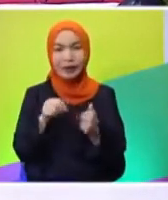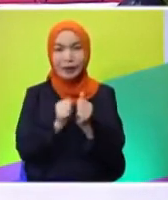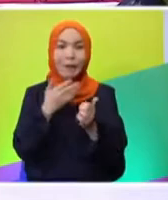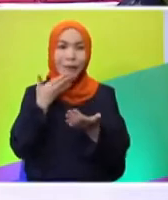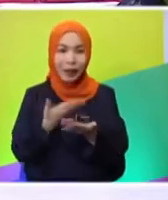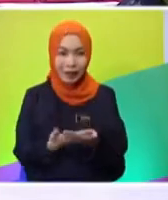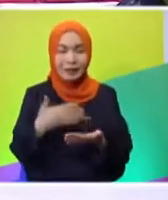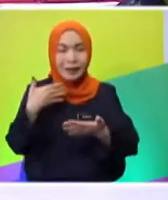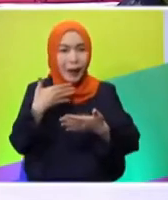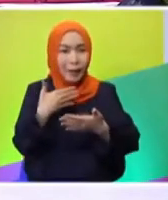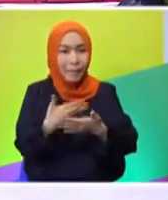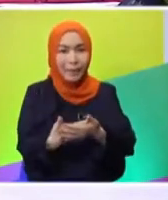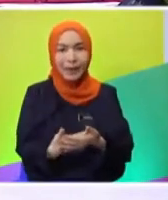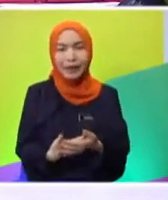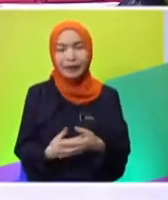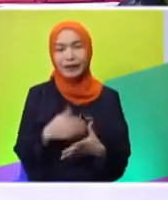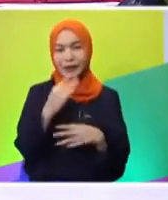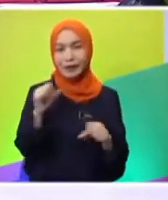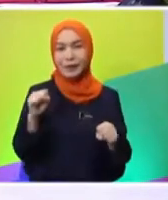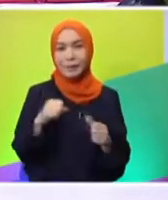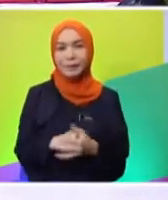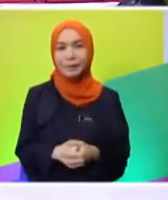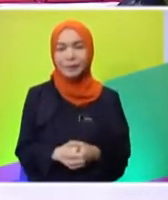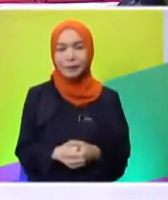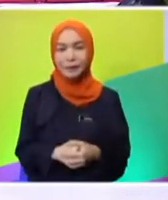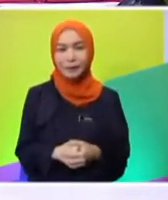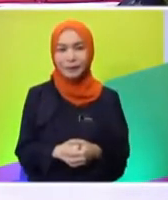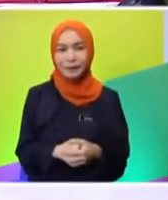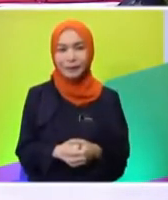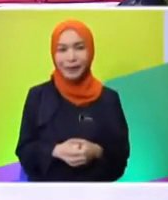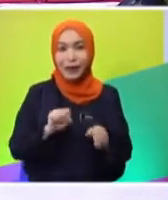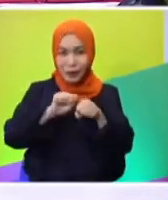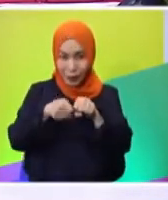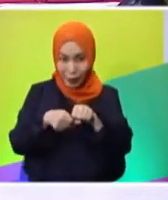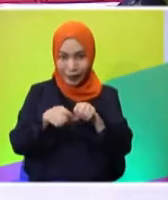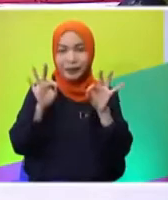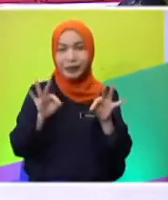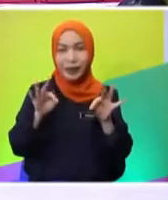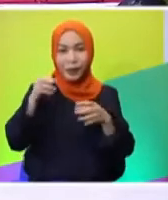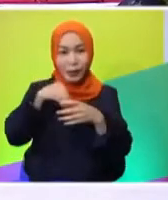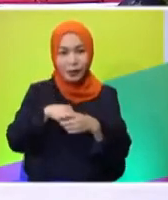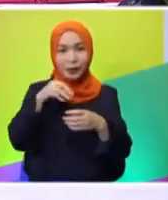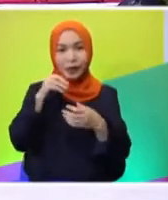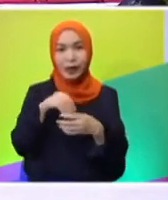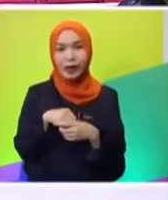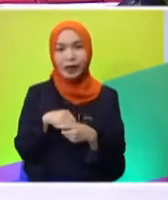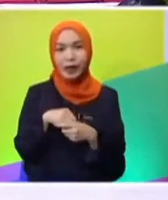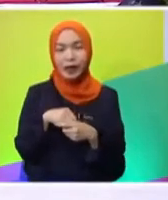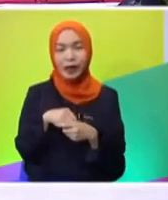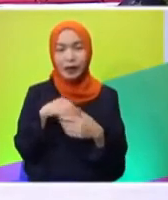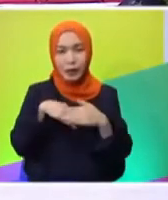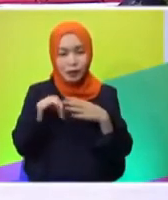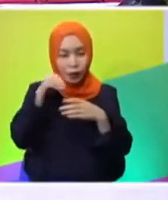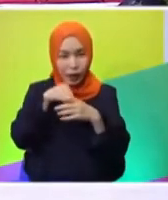juga semuanya kita masuk dalam suatu nanti dia akan jadi cantiklah mengikut bentuk acuan itu oke